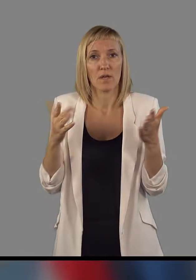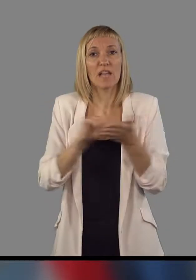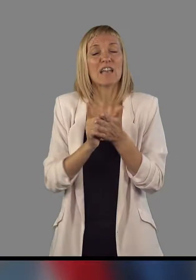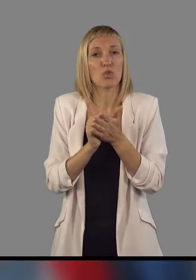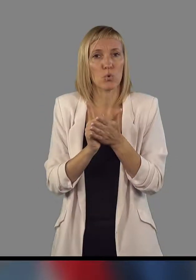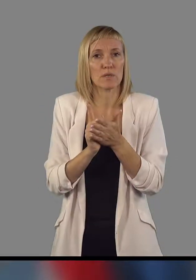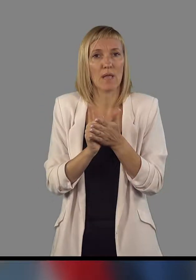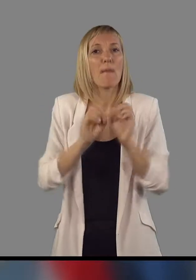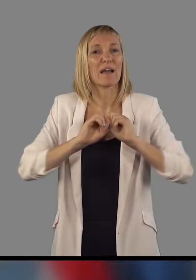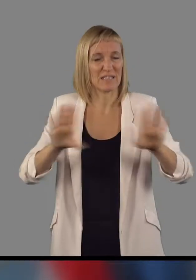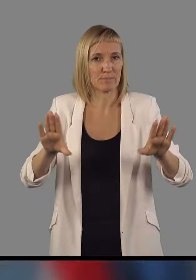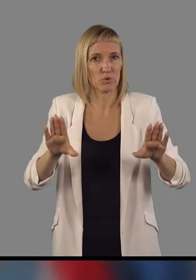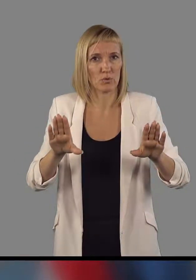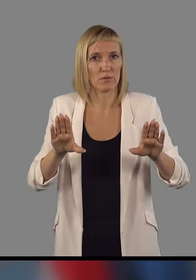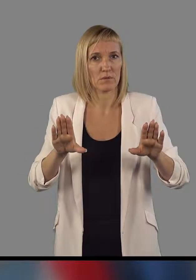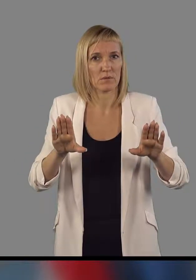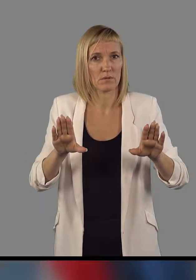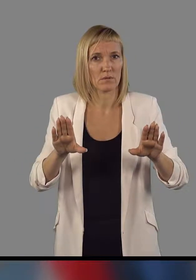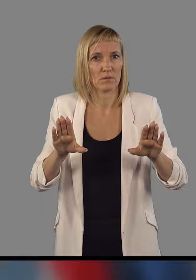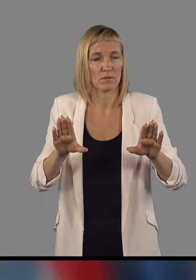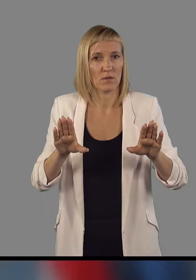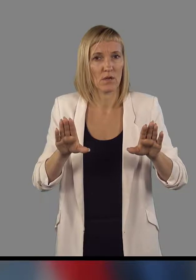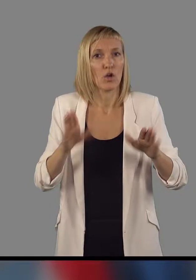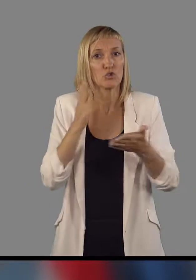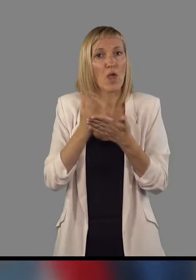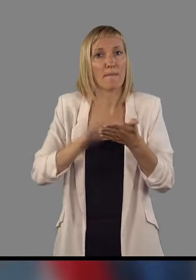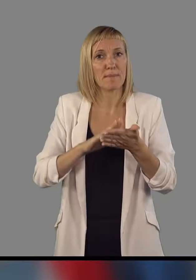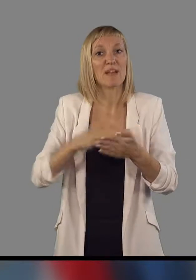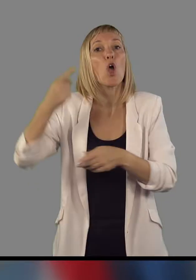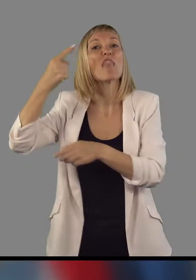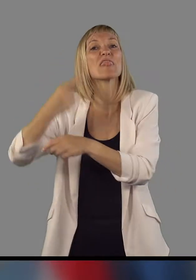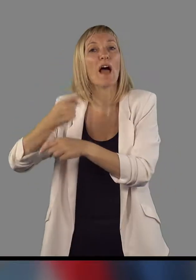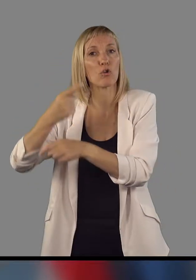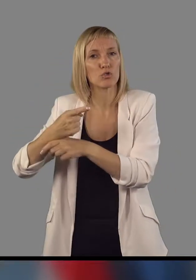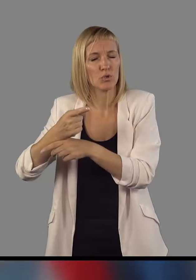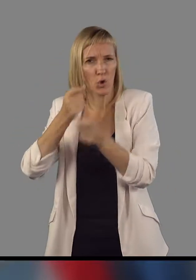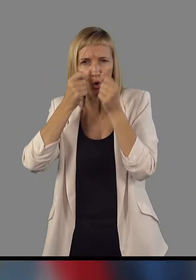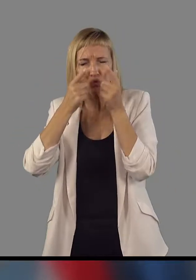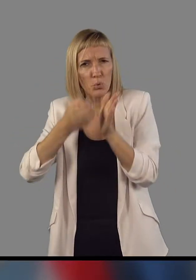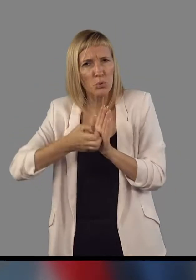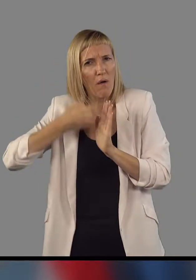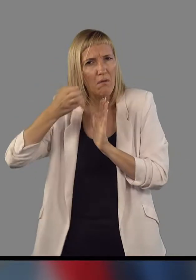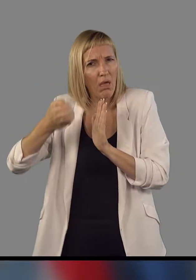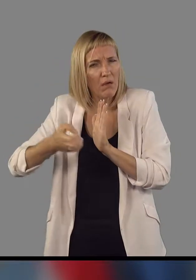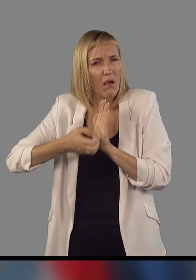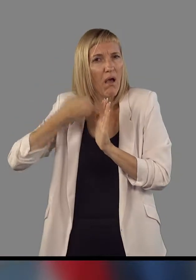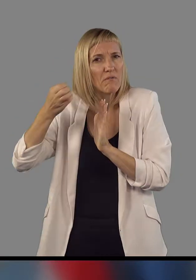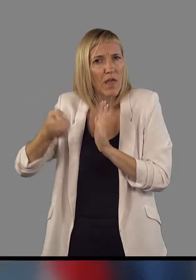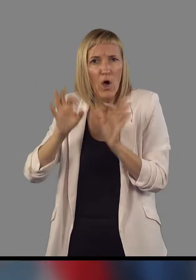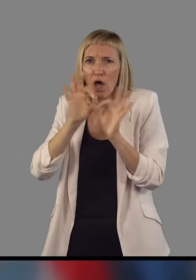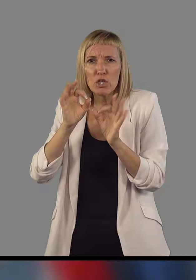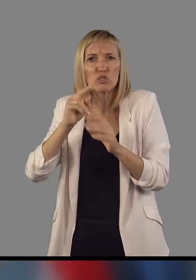največjem trenutnem razpisu, ne? Smo imeli take primere, ko je naročnik nenavadno